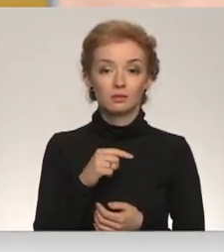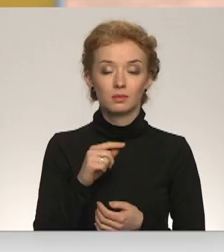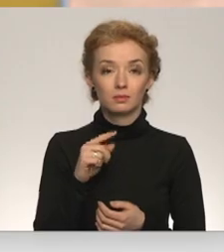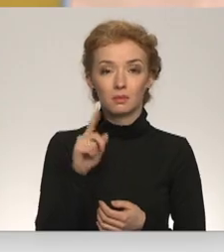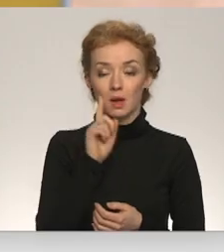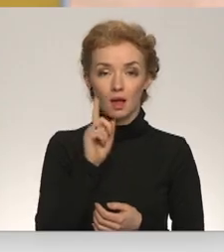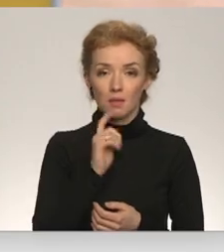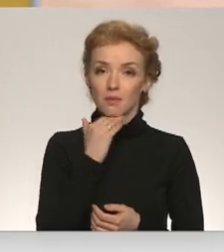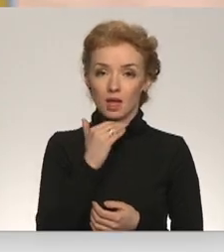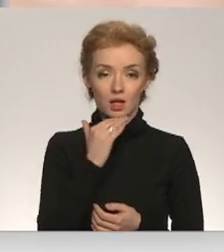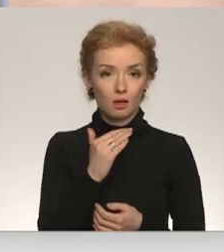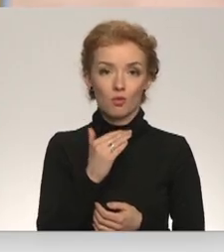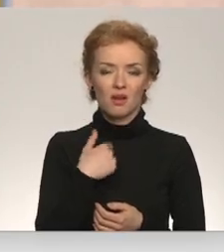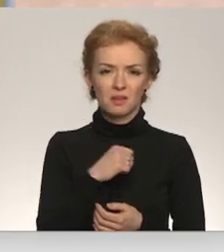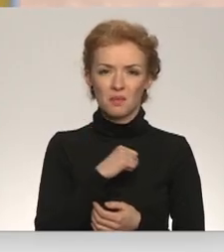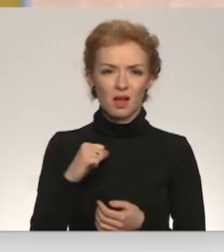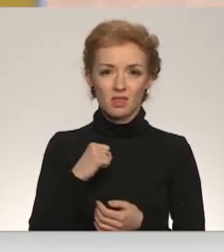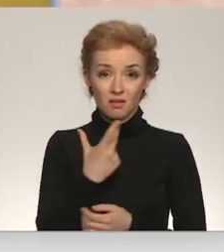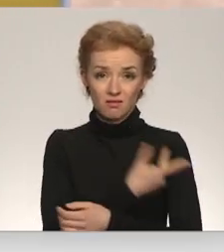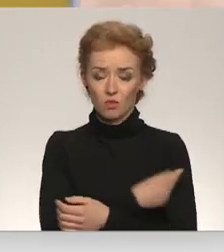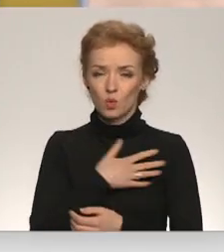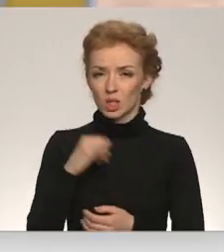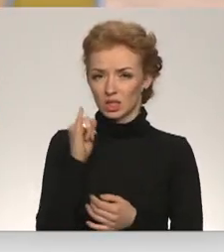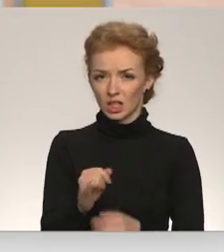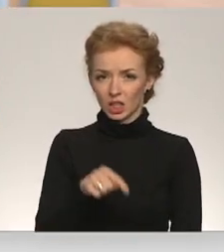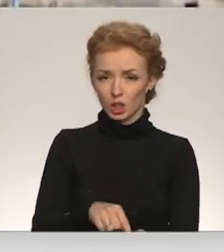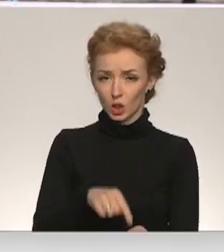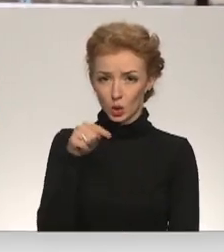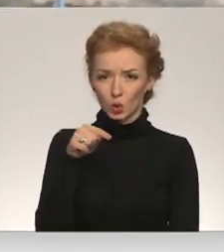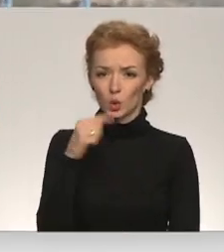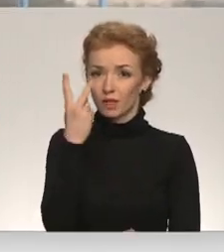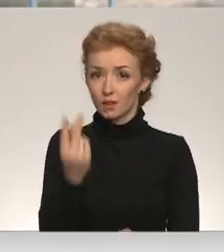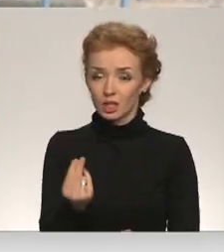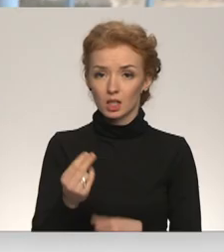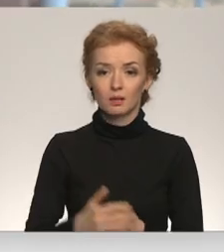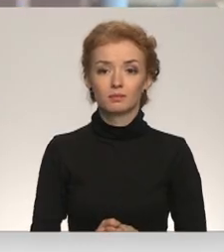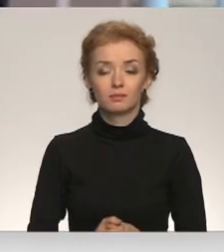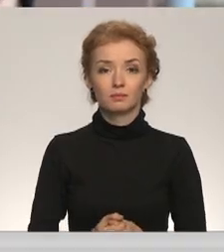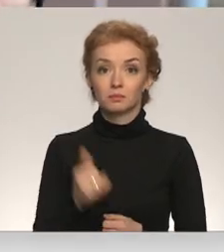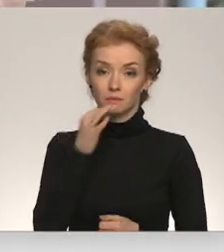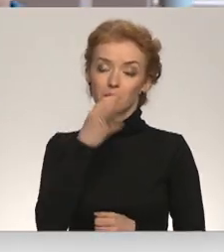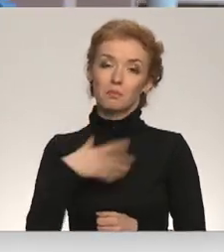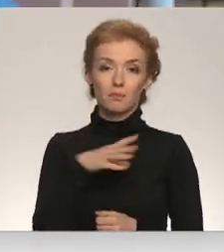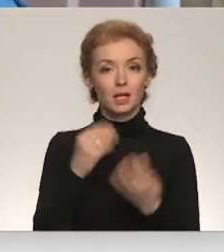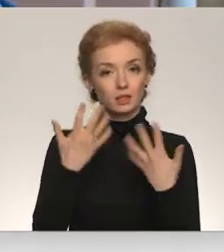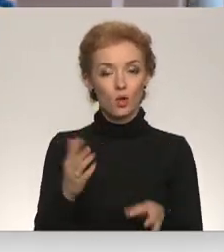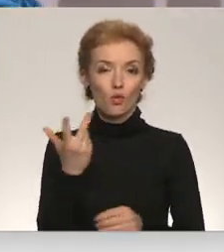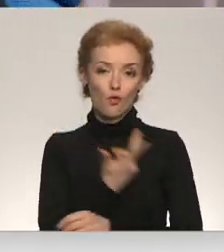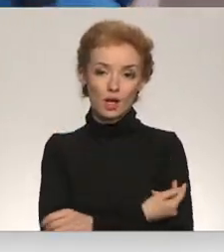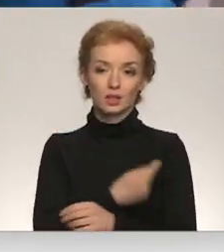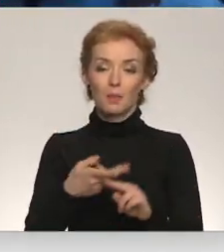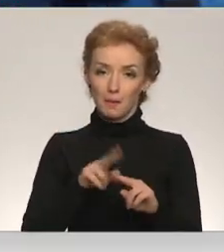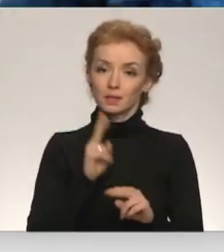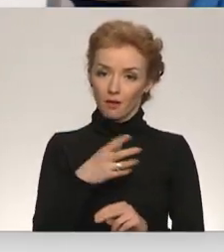Es negribu vēl. Pati ļoti slikti pēc vakcīnas jūtos 2 dienas. Mēs jau vakcinēti, tāpēc, ka